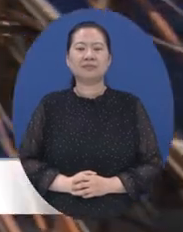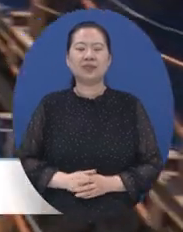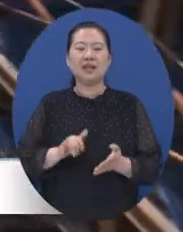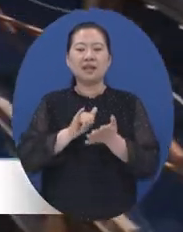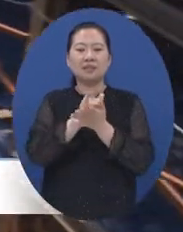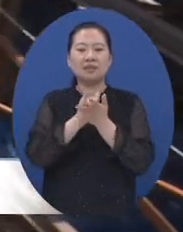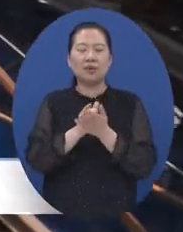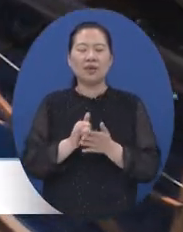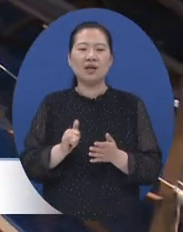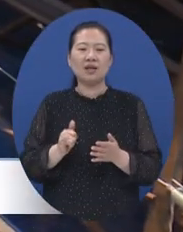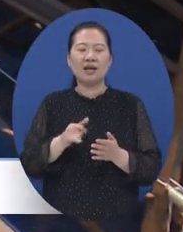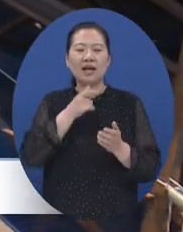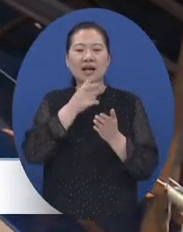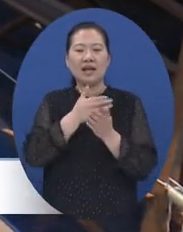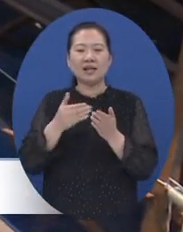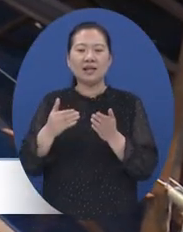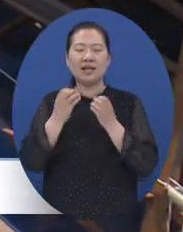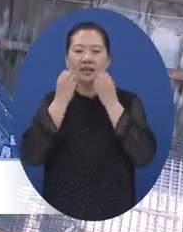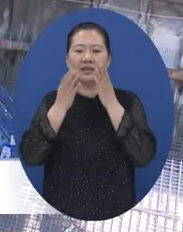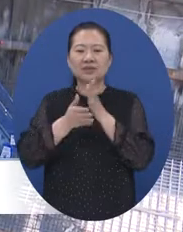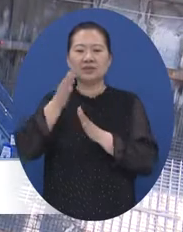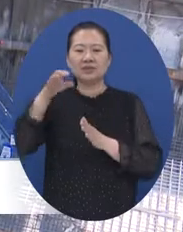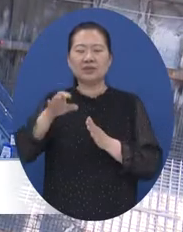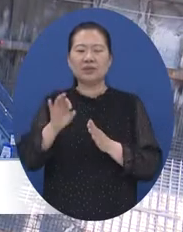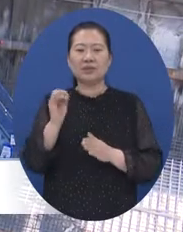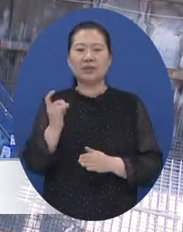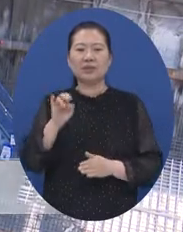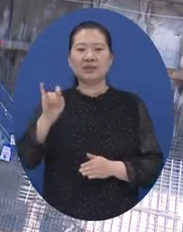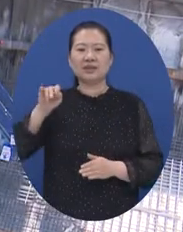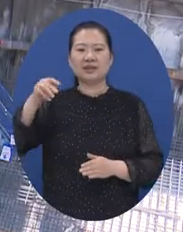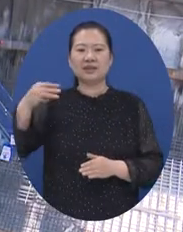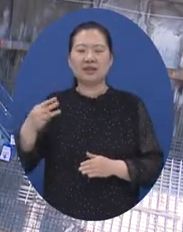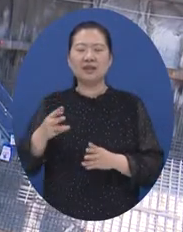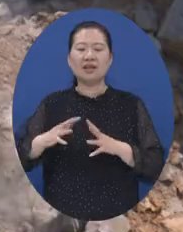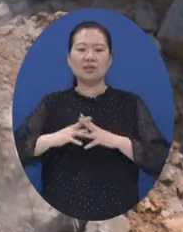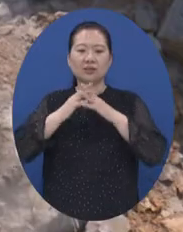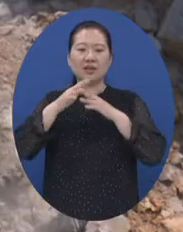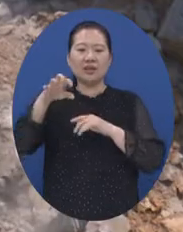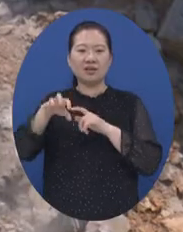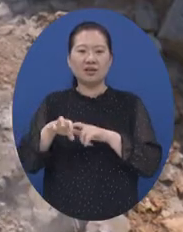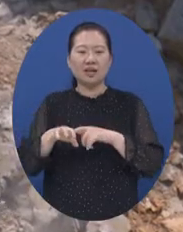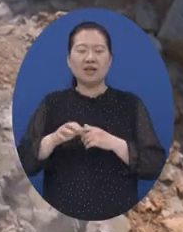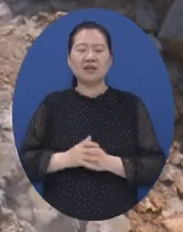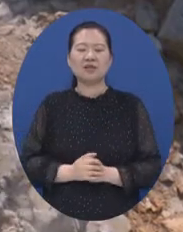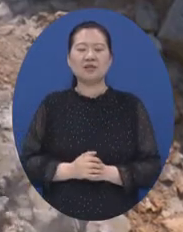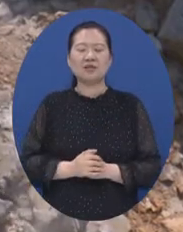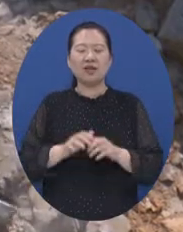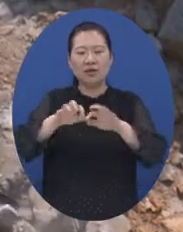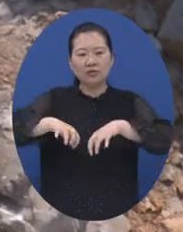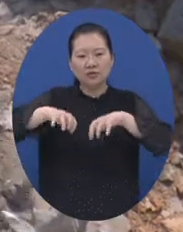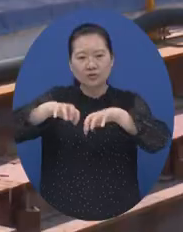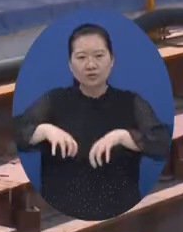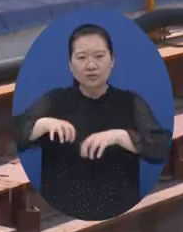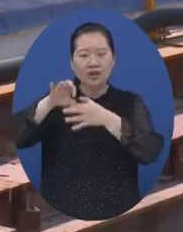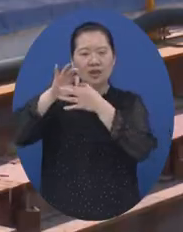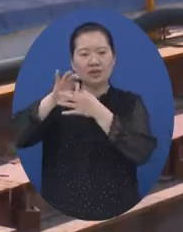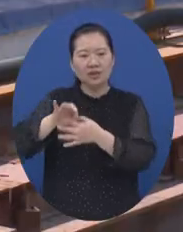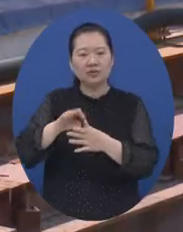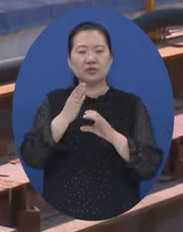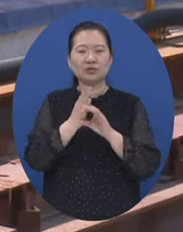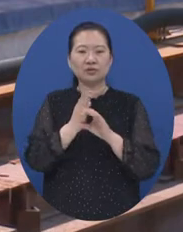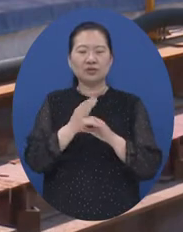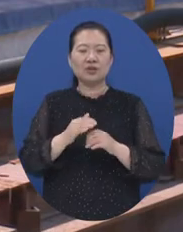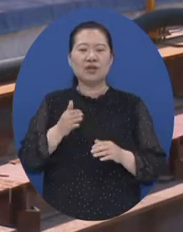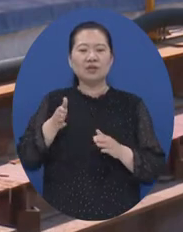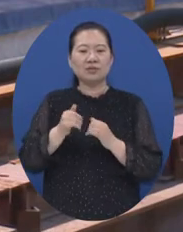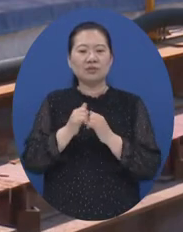김포 한강 신도시의 오피스텔 공사 현장. 약 26m의 땅을 파내는 굴착 공사가 한창입니다. 전문가가